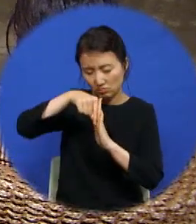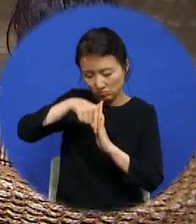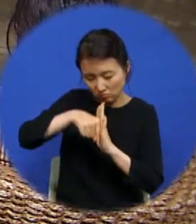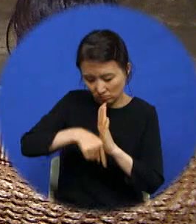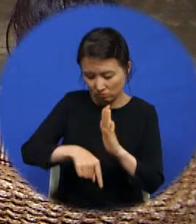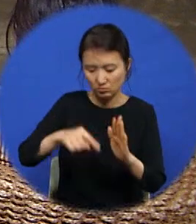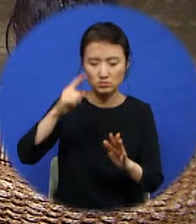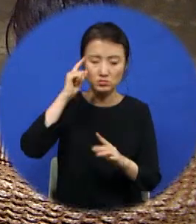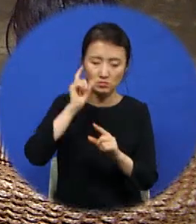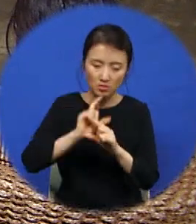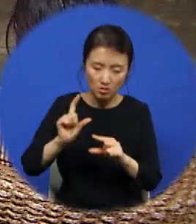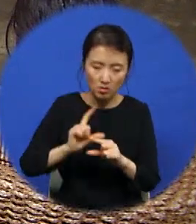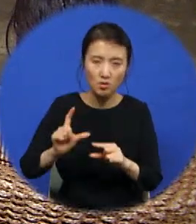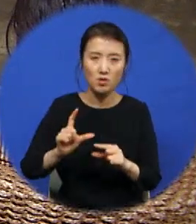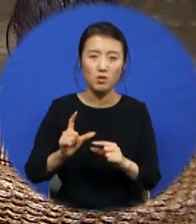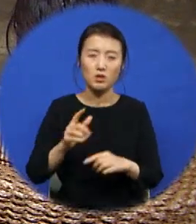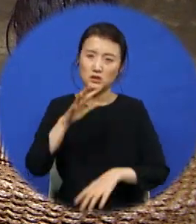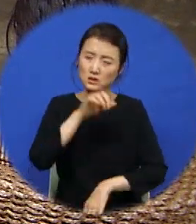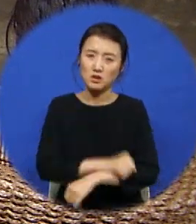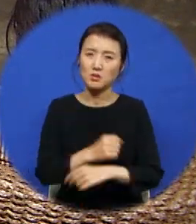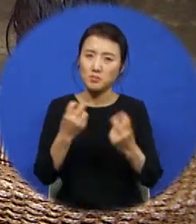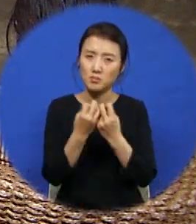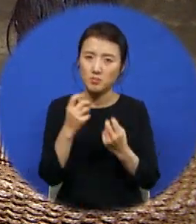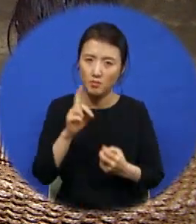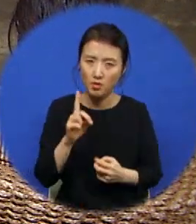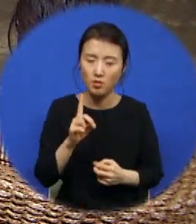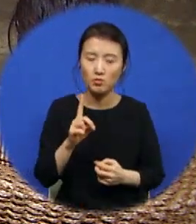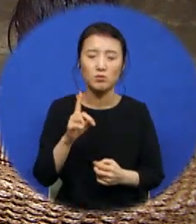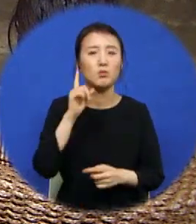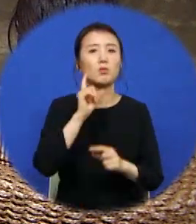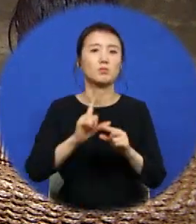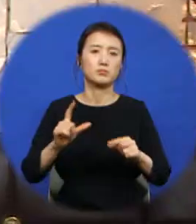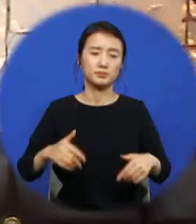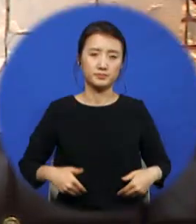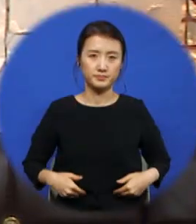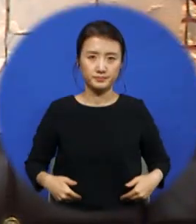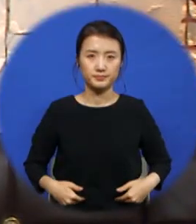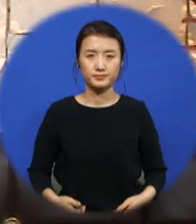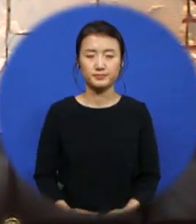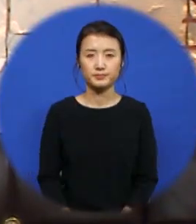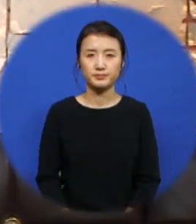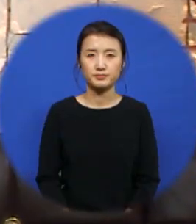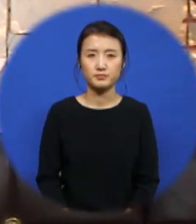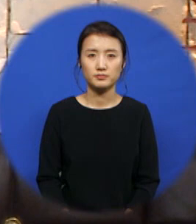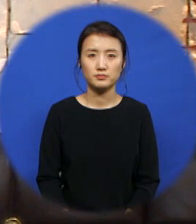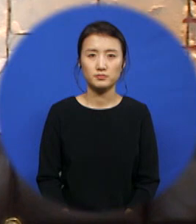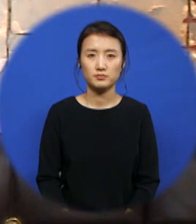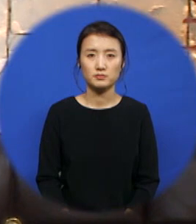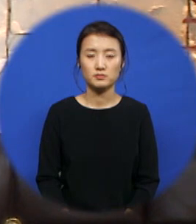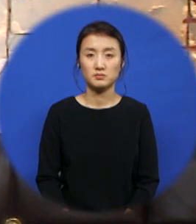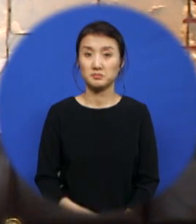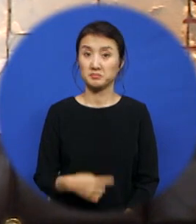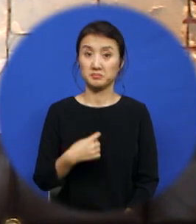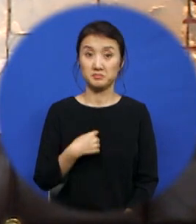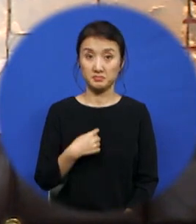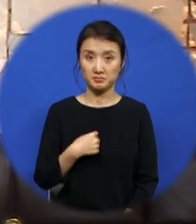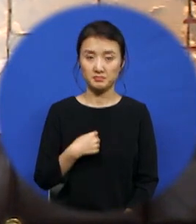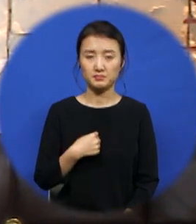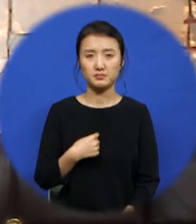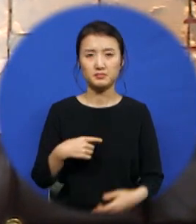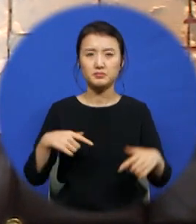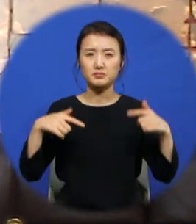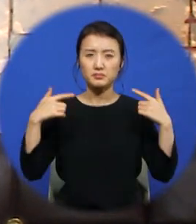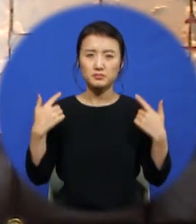어떻게 하면 좀더 처럼 더 잘할 수 있을까 그쵸 예 여러분 저는 뭐 아직 이 까지는 아니지만 항상